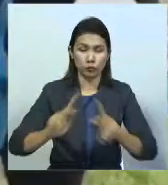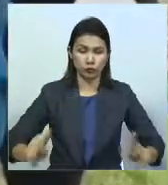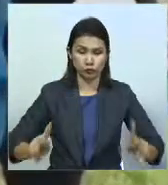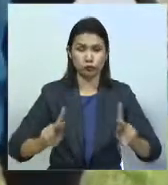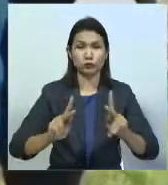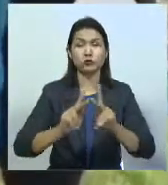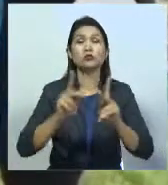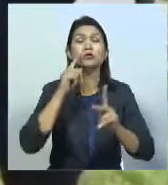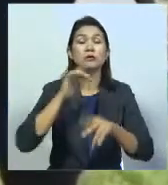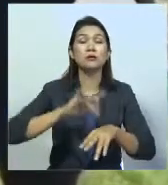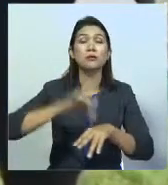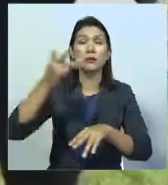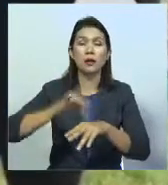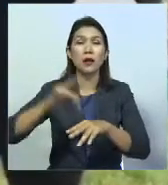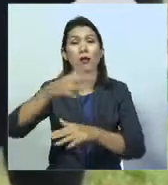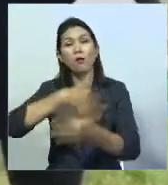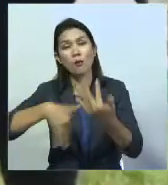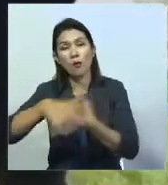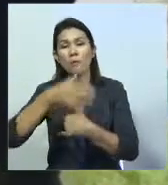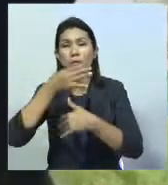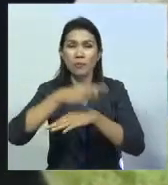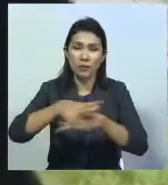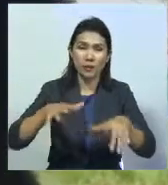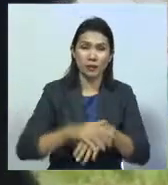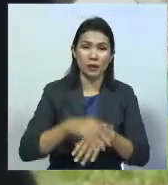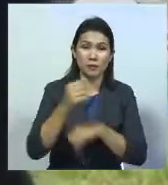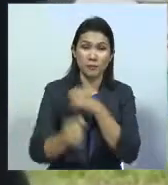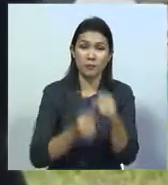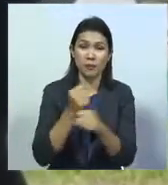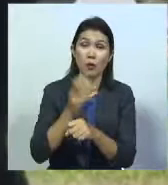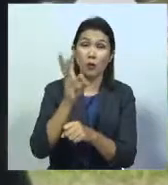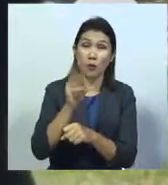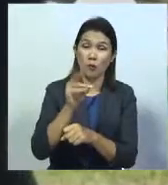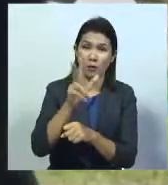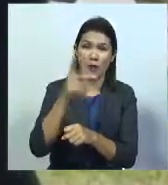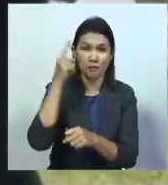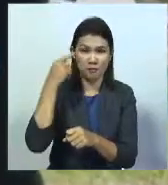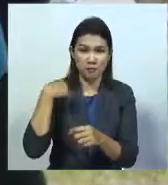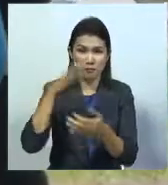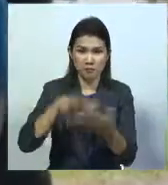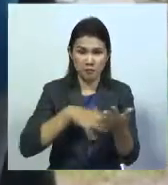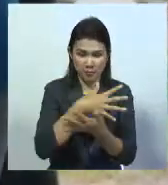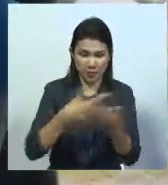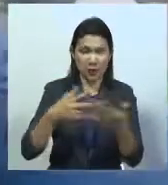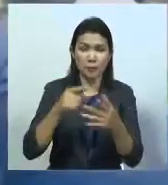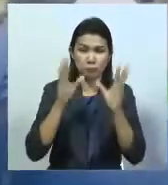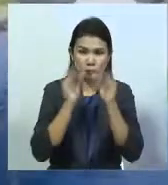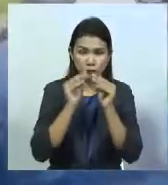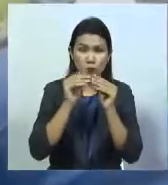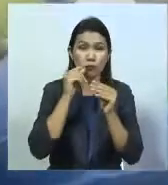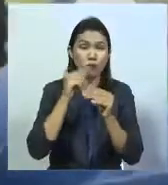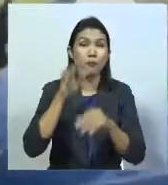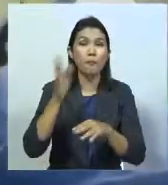วงทรัพยากรธรรมชาติและสิ่งแวดล้อมและในปี2563ก็จะมีแผนจัดการประชุมพยูนโลกที่จังหวัดตรังอีกด้วยนะ